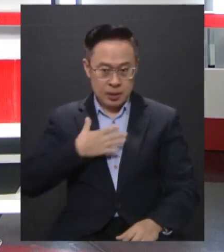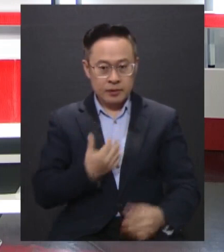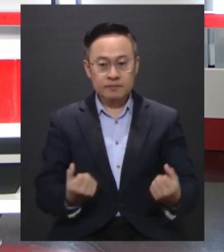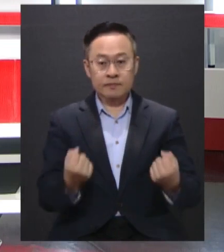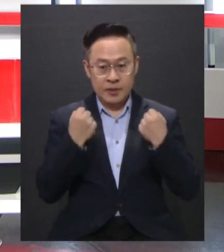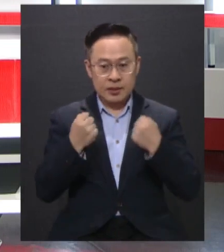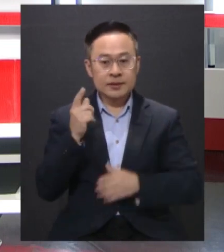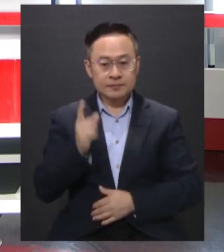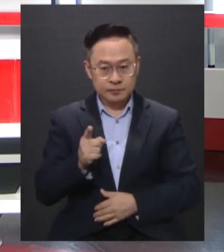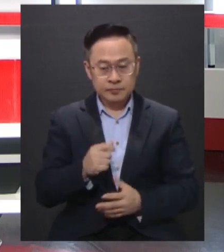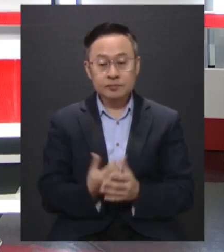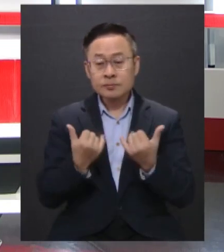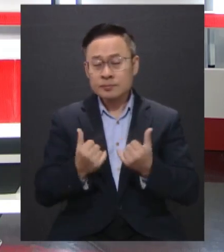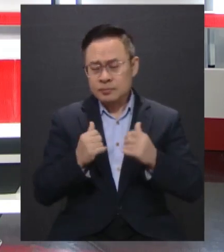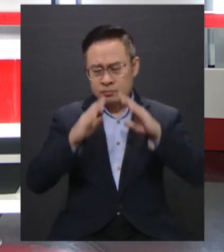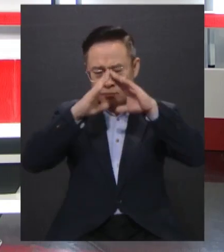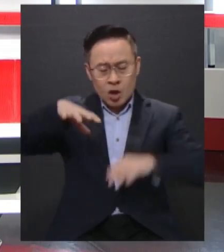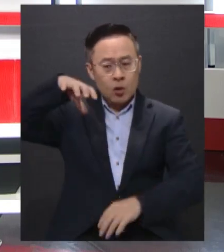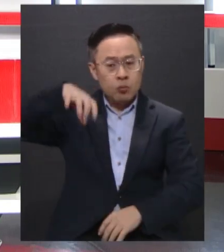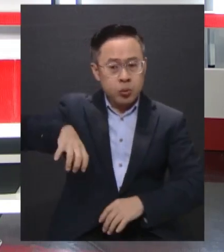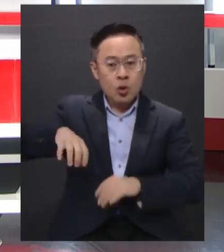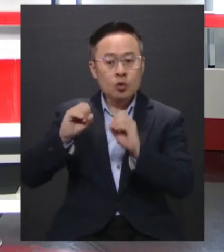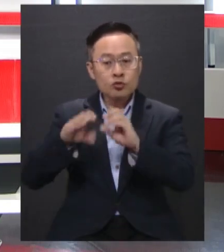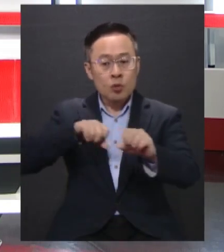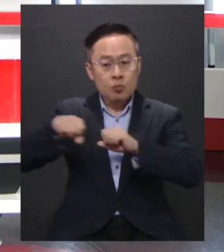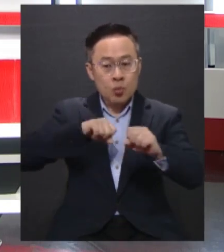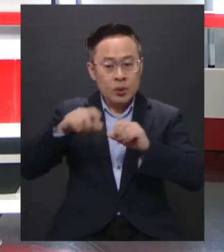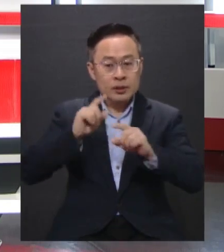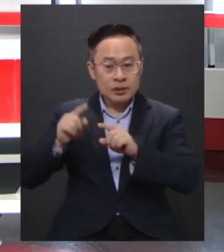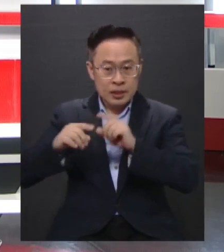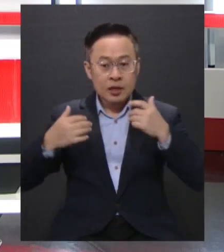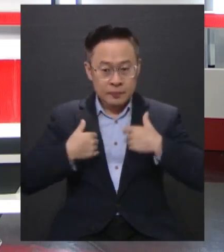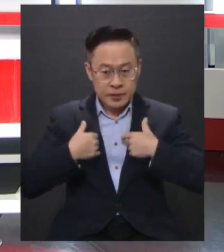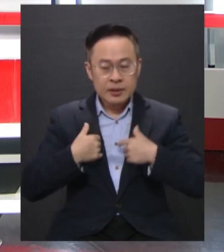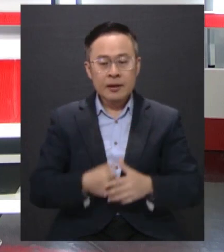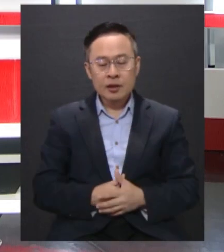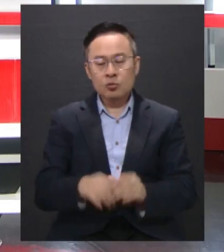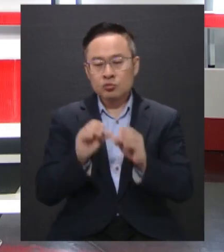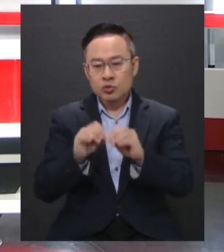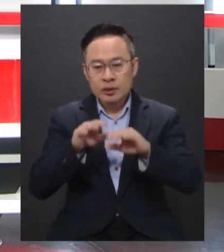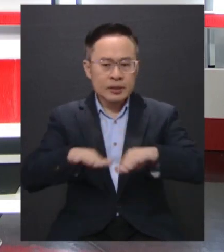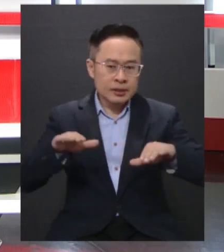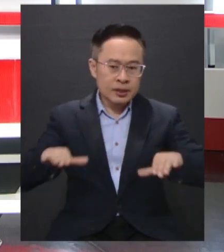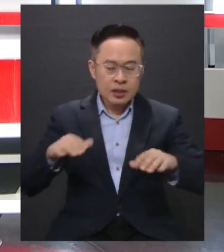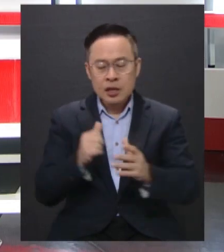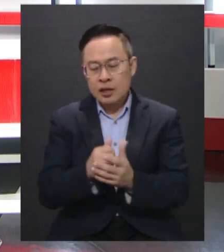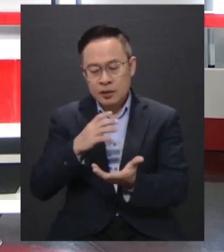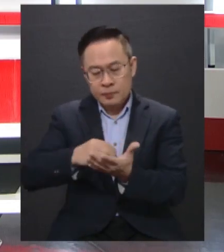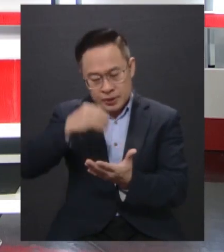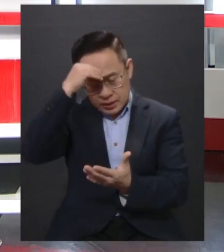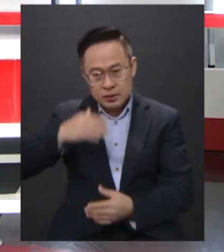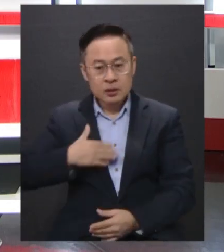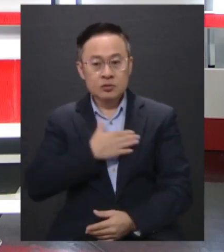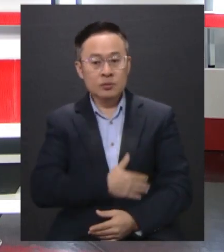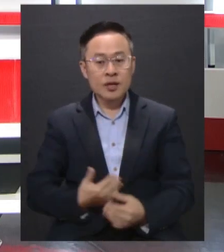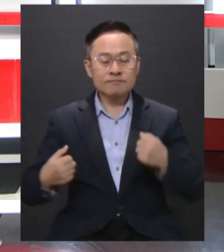ราก็จะเห็นว่าค่ายมวยหลายๆที่เขาก็จะมีการเปิดคอร์สนะคะให้หลายคนเข้าไปศึกษาร่ำเรียนได้เรื่องของทั้งสุขภาพด้ว